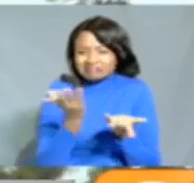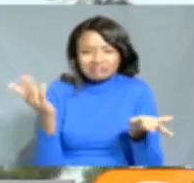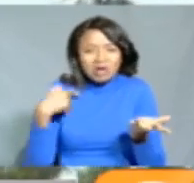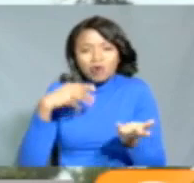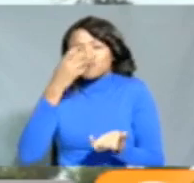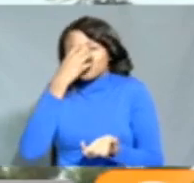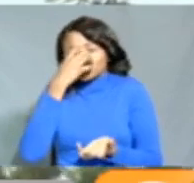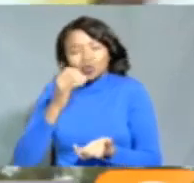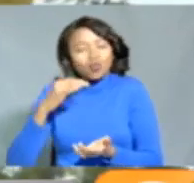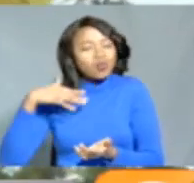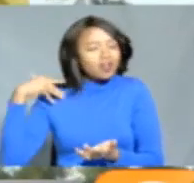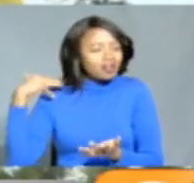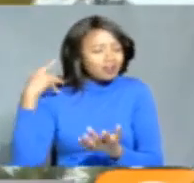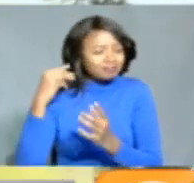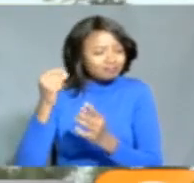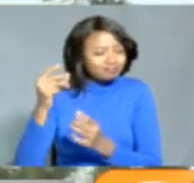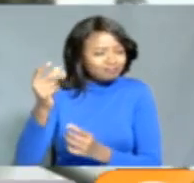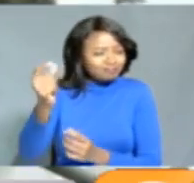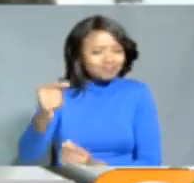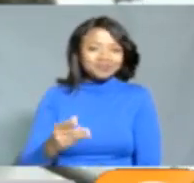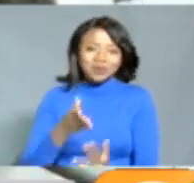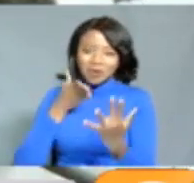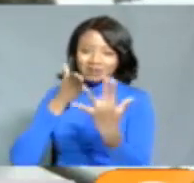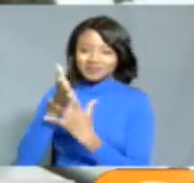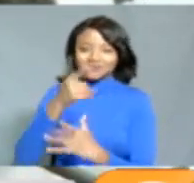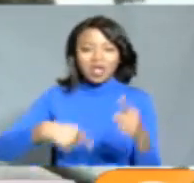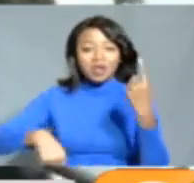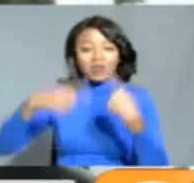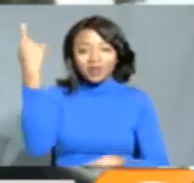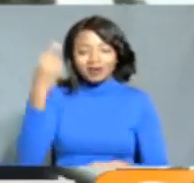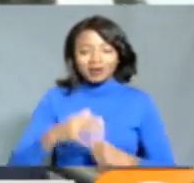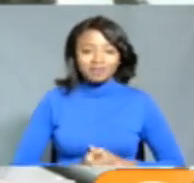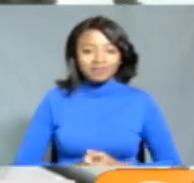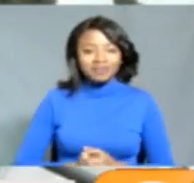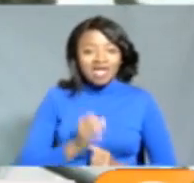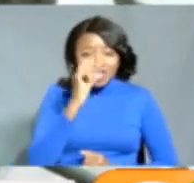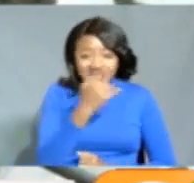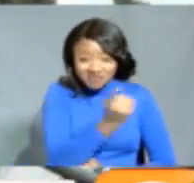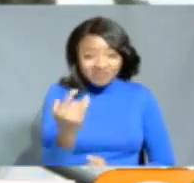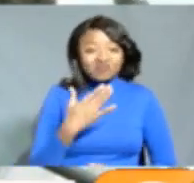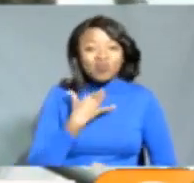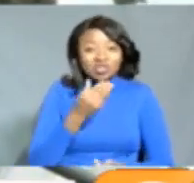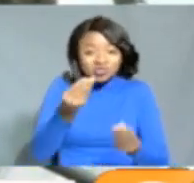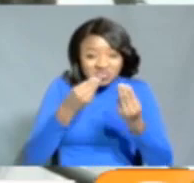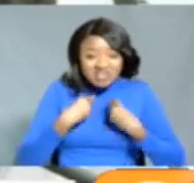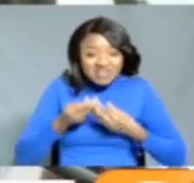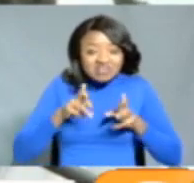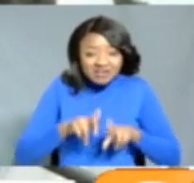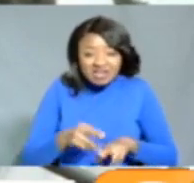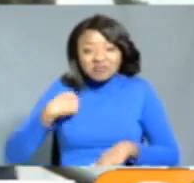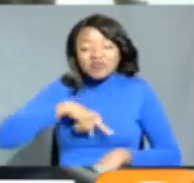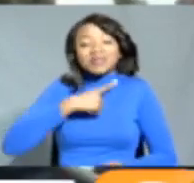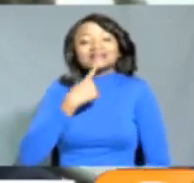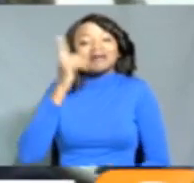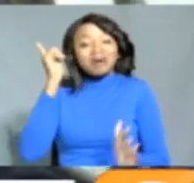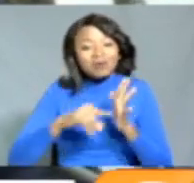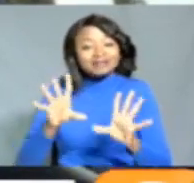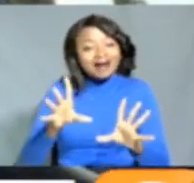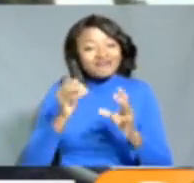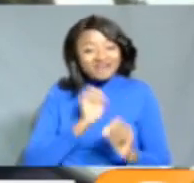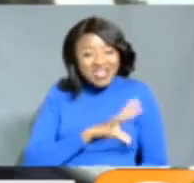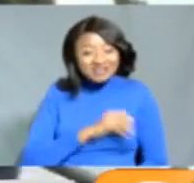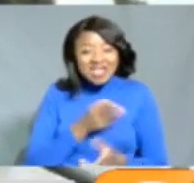Ruto atapitia katikati yao mcha. Wale ambao wanataka kutuletea referendum, mimi nimesema sisi